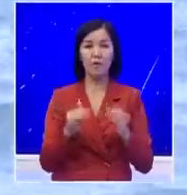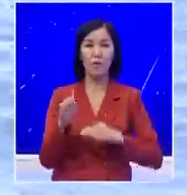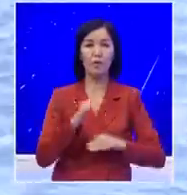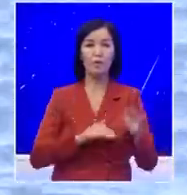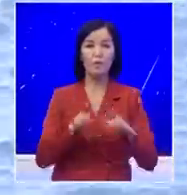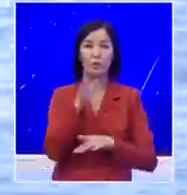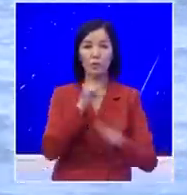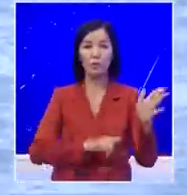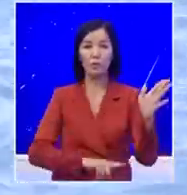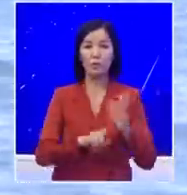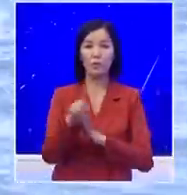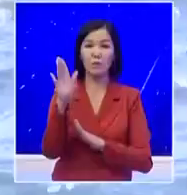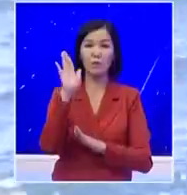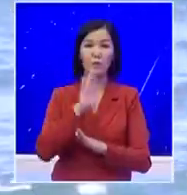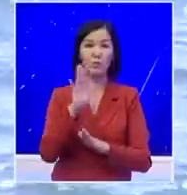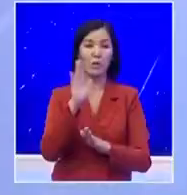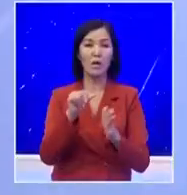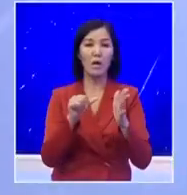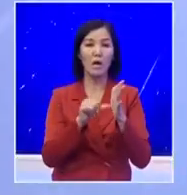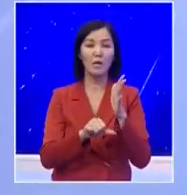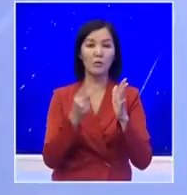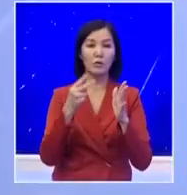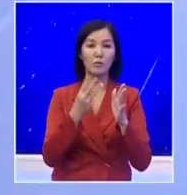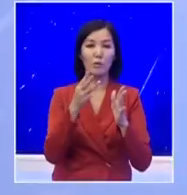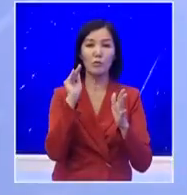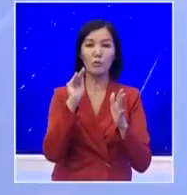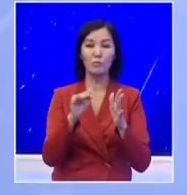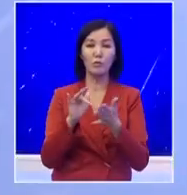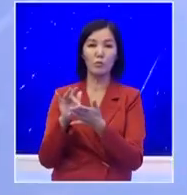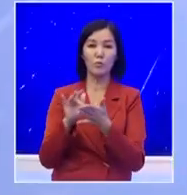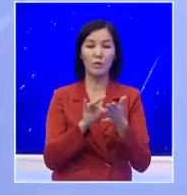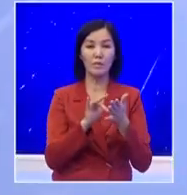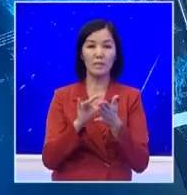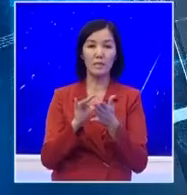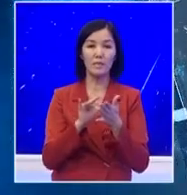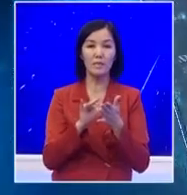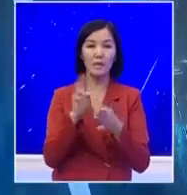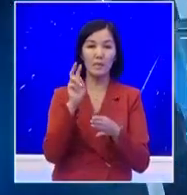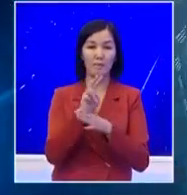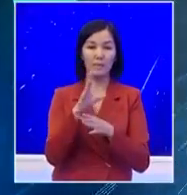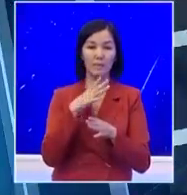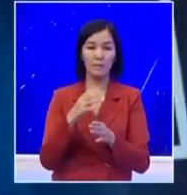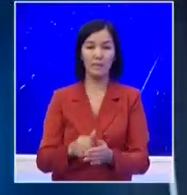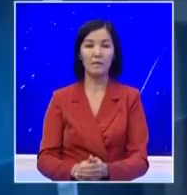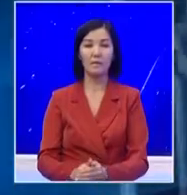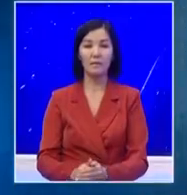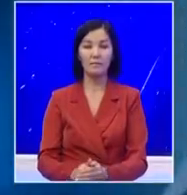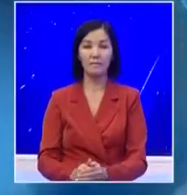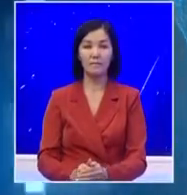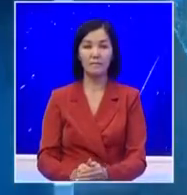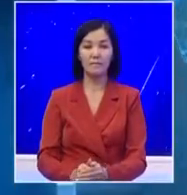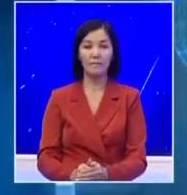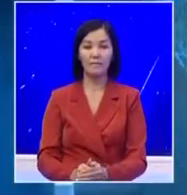маусымы басталғалы су айдыны 623 мыңнан аса туристі қабылдаған. Амина Құдайберген, Ержан Дүйсен, Жетісу